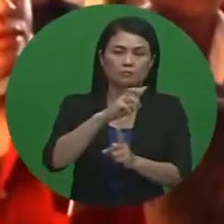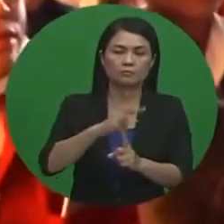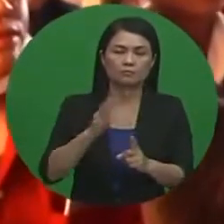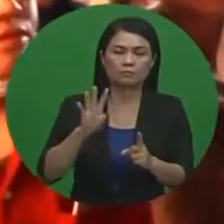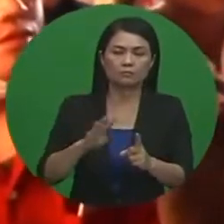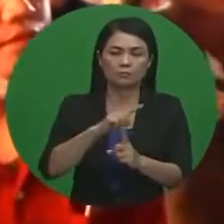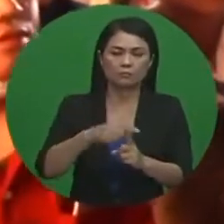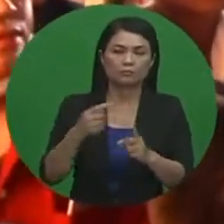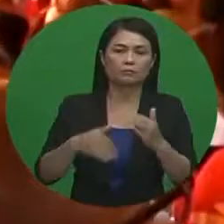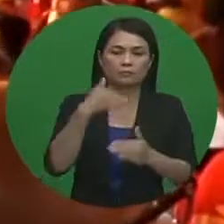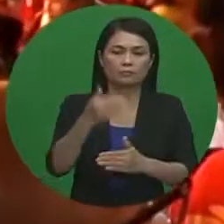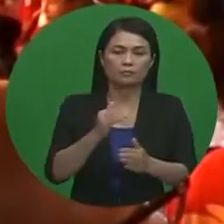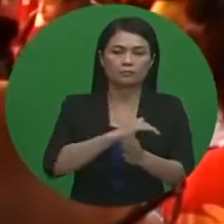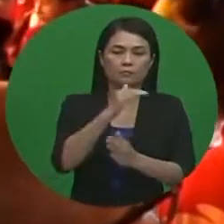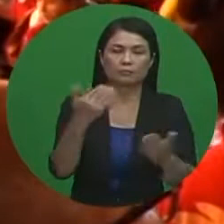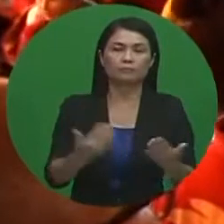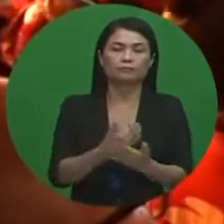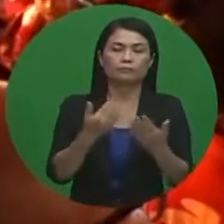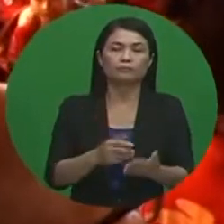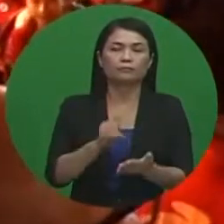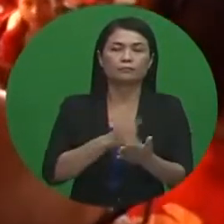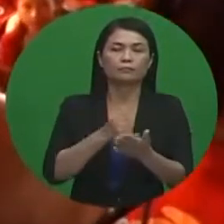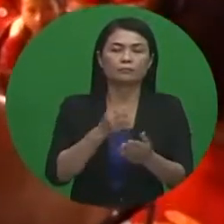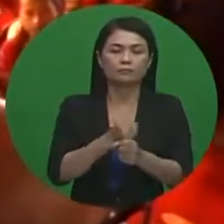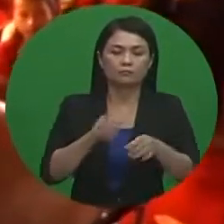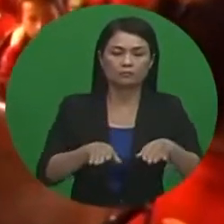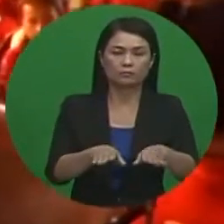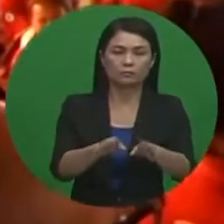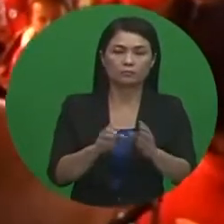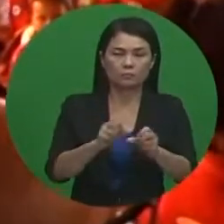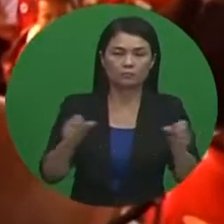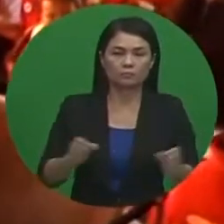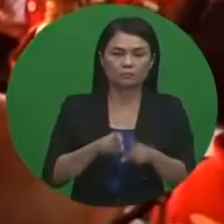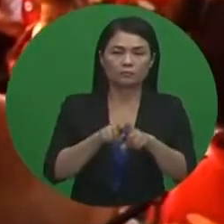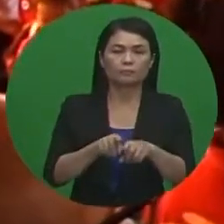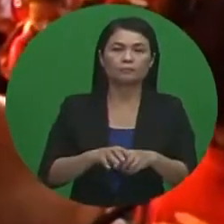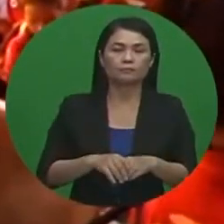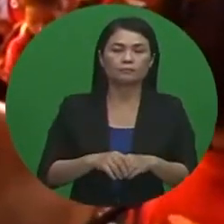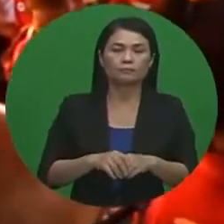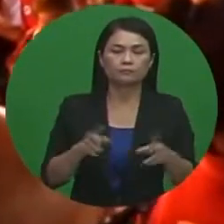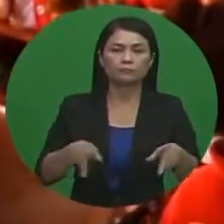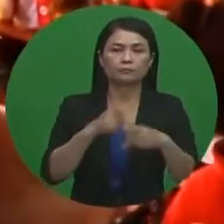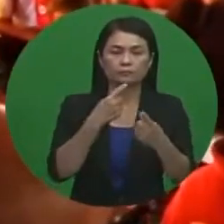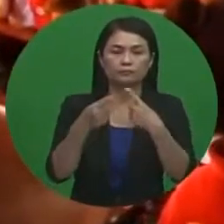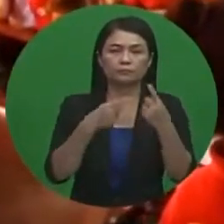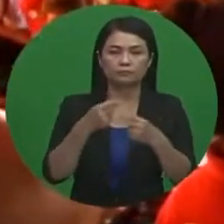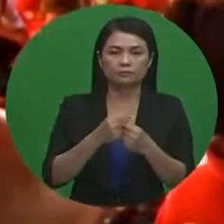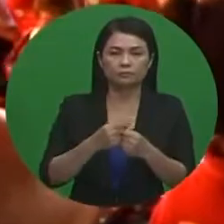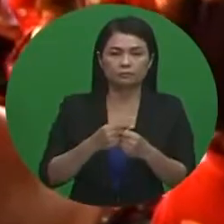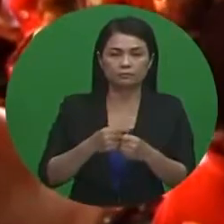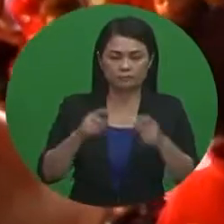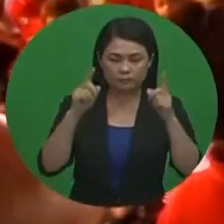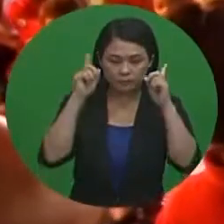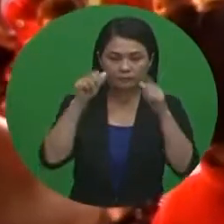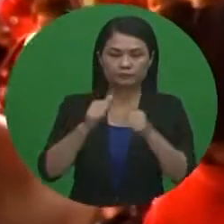4ខែខាងមុខនឹងមានសមិទ្ធផលថ្មីជួយសម្រួលក្នុងការធ្វើចរាចរណ៍នៅតំបន់នេះផងដែរក្នុងឱកាសសម្ដែងសម្ដាលនោះផងដែរឯ